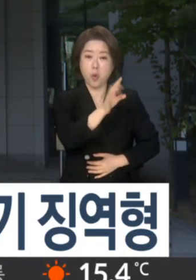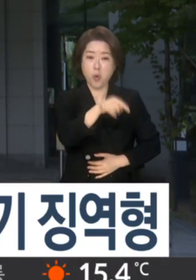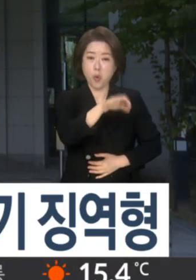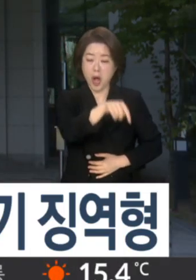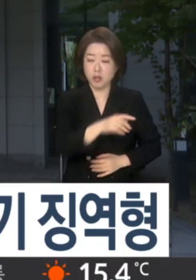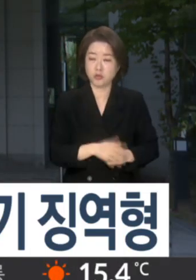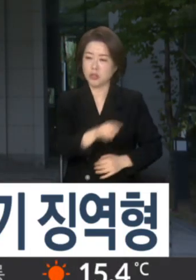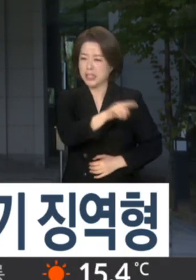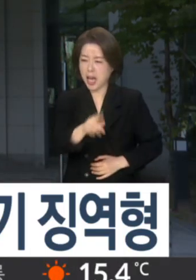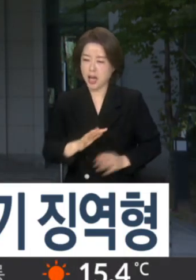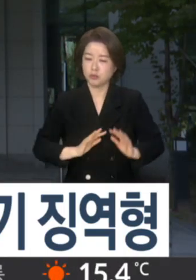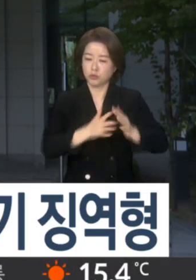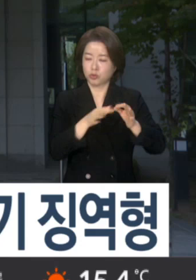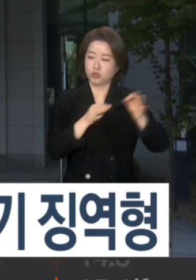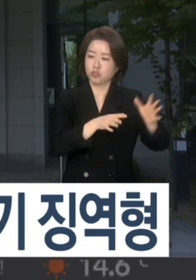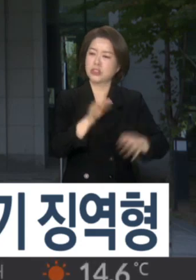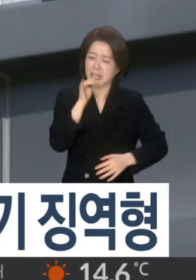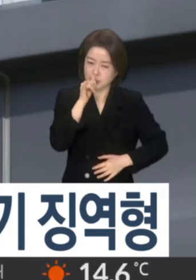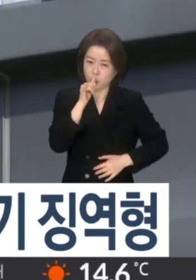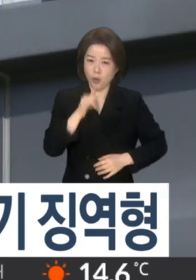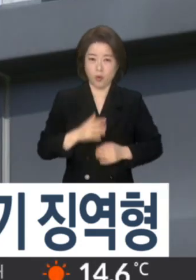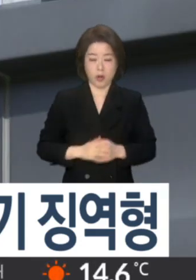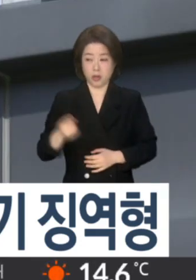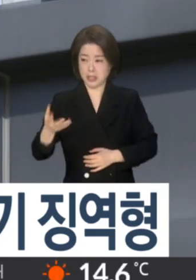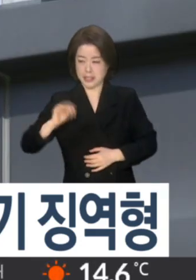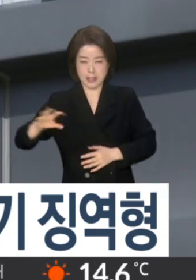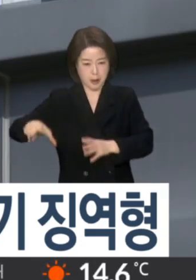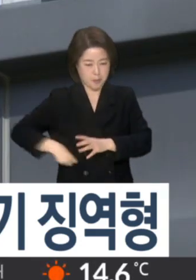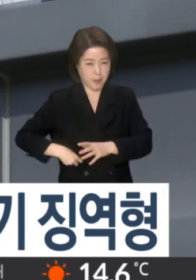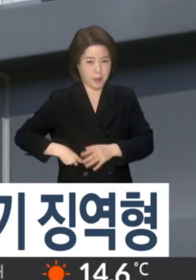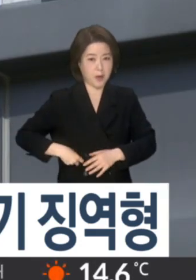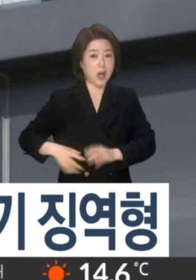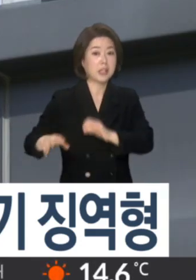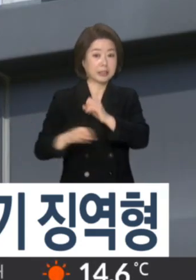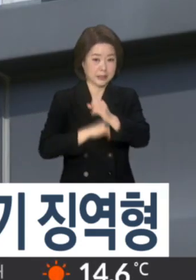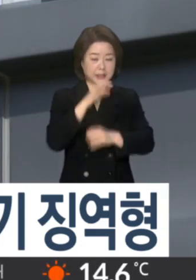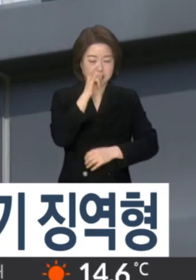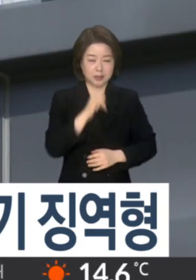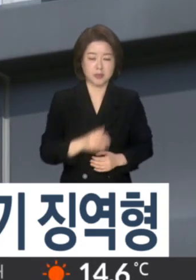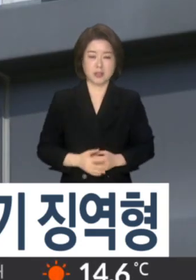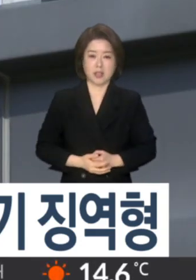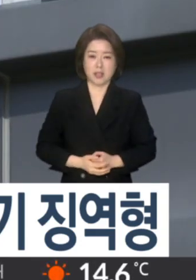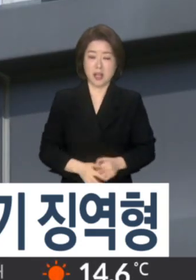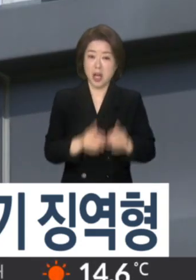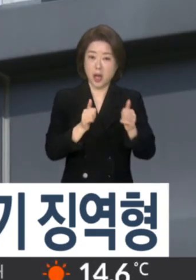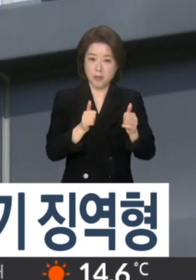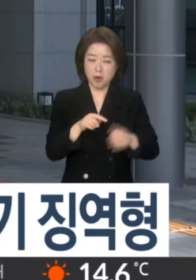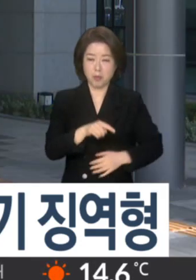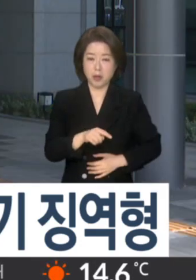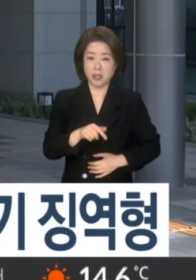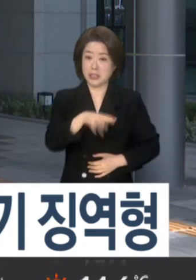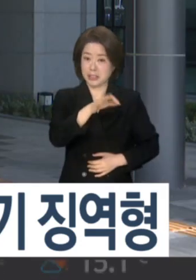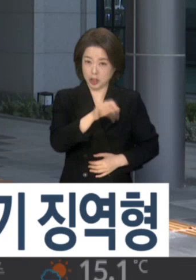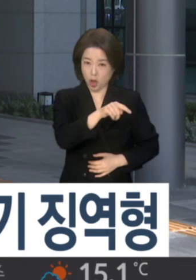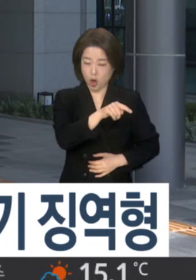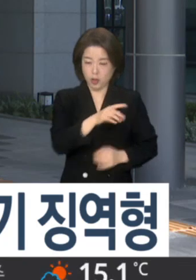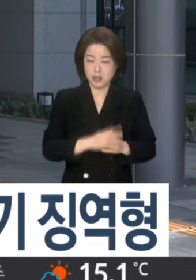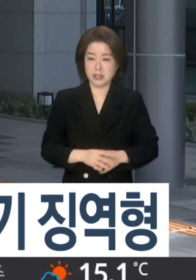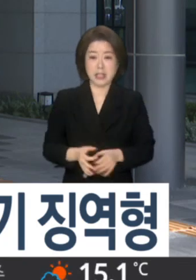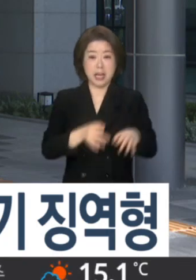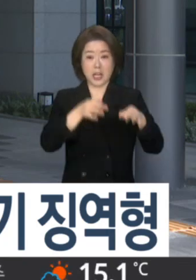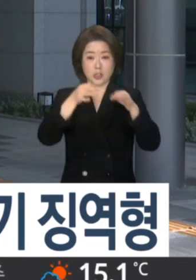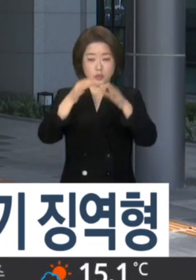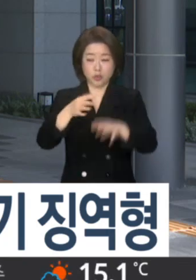꼬드긴 뒤 토지 구매 명목으로 받은 1억 원을 가로챈 혐의를 받습니다 법원은 정신은 투자 이익을